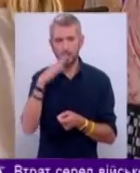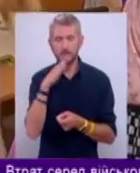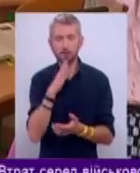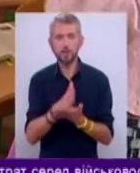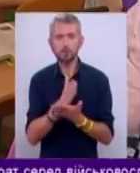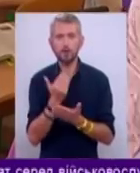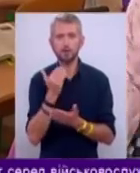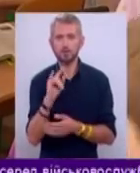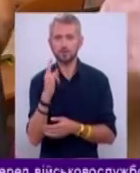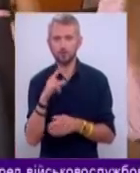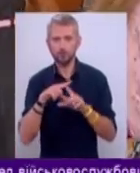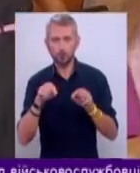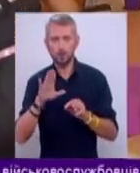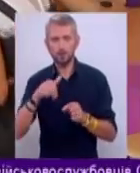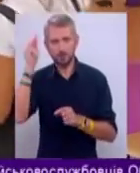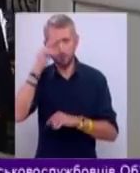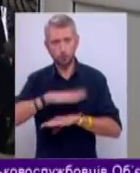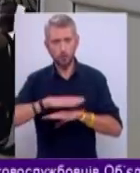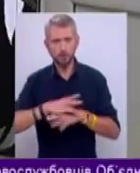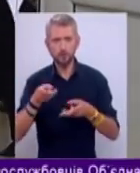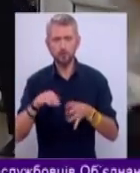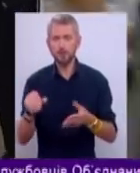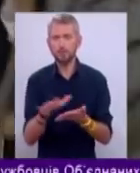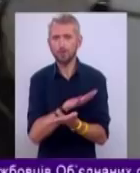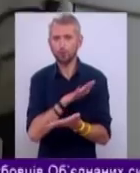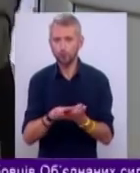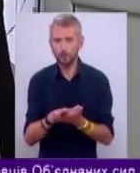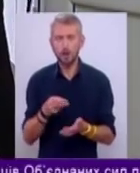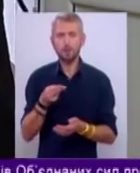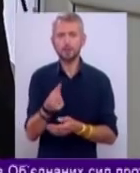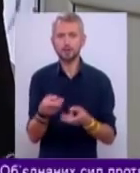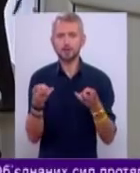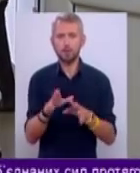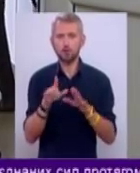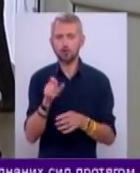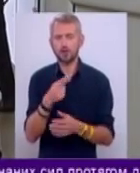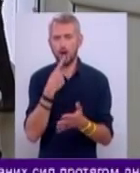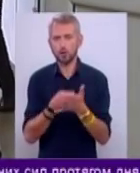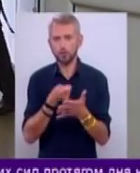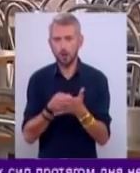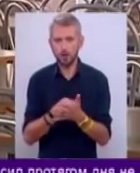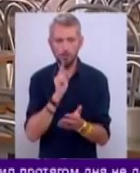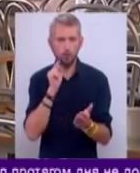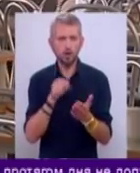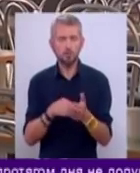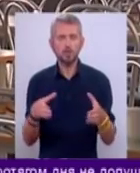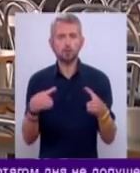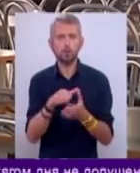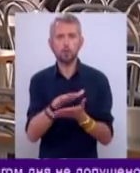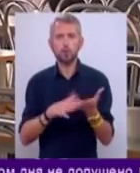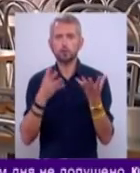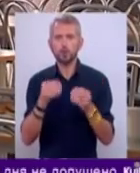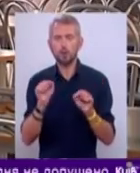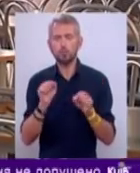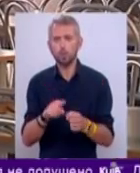перебування їхнього чада у школі після уроків залишається безкоштовним. Платити треба лише за харчування. Потрапити в групу подовженого дня